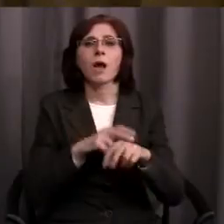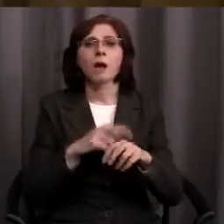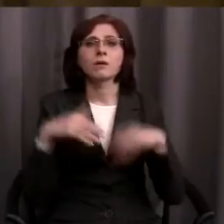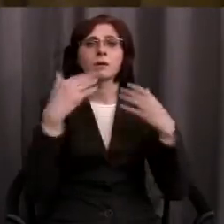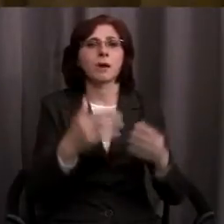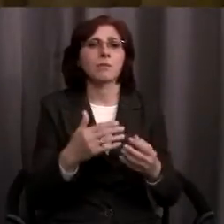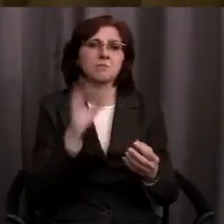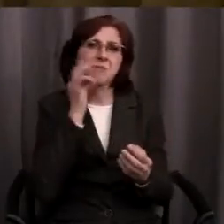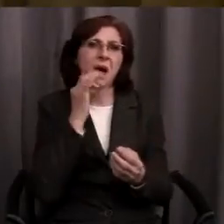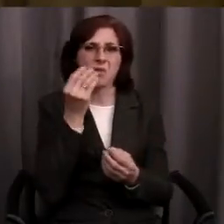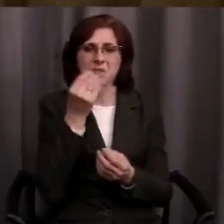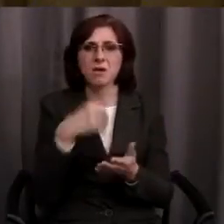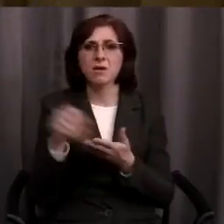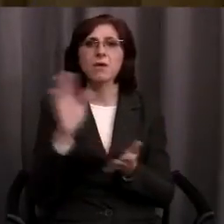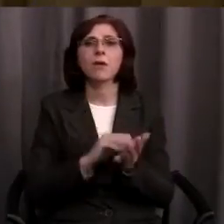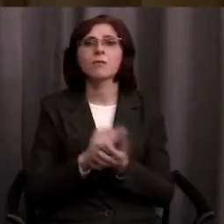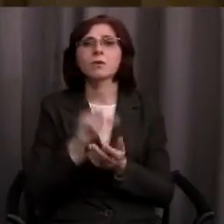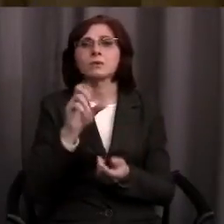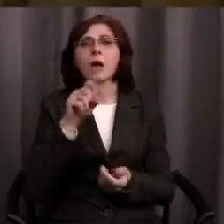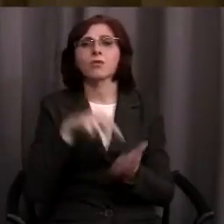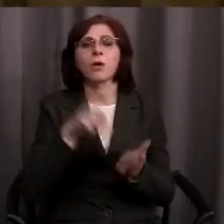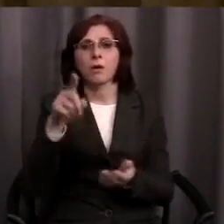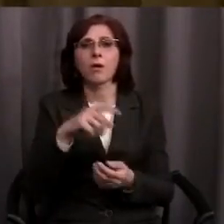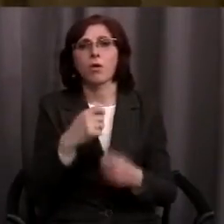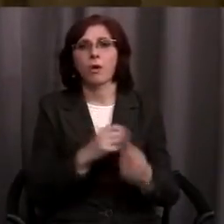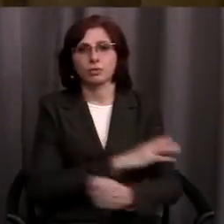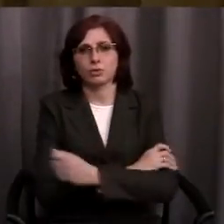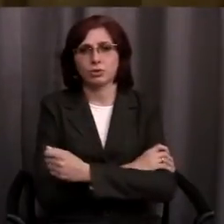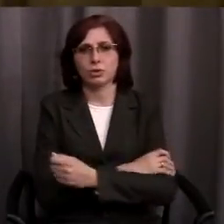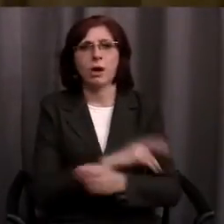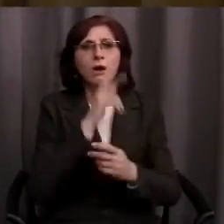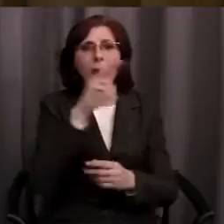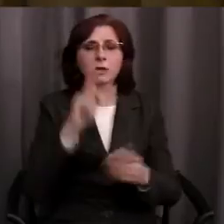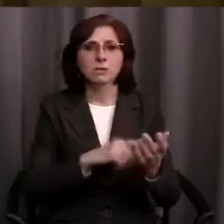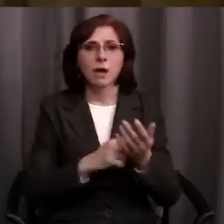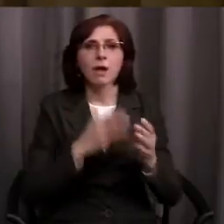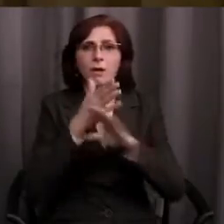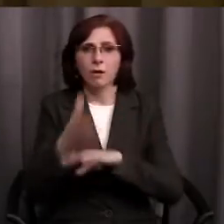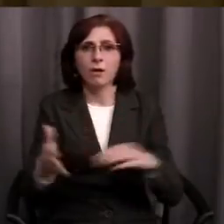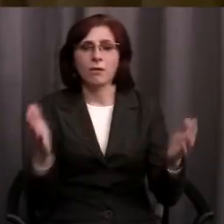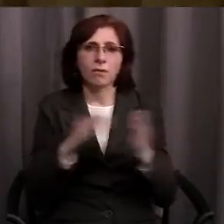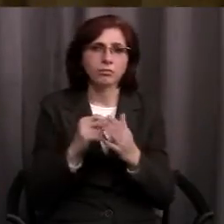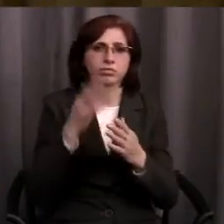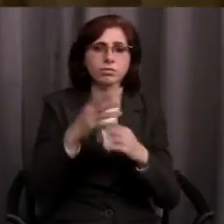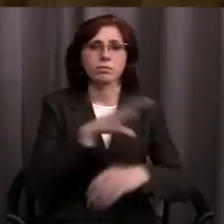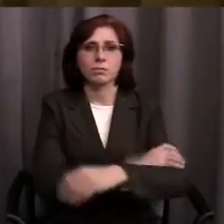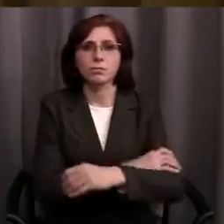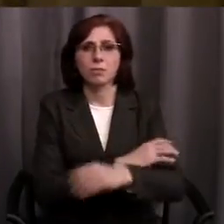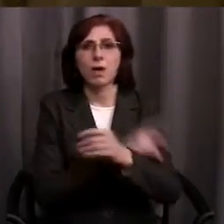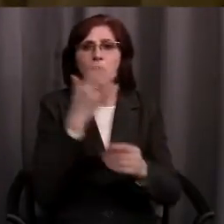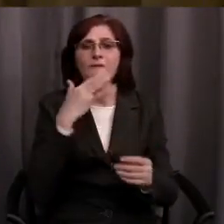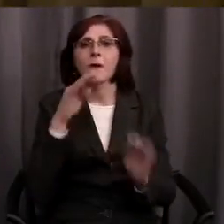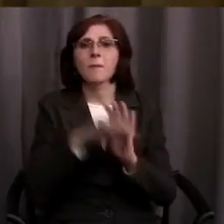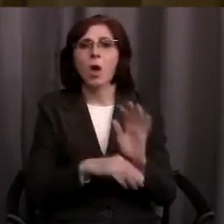jakieś bardzo niewielkie pieniądze za to, że mierzył ciśnienie pacjentowi za każdym razem pobytu jego i wprowadzono